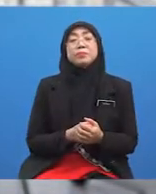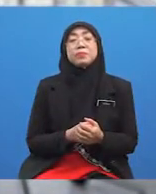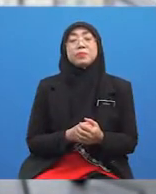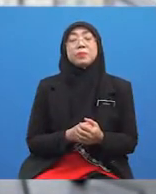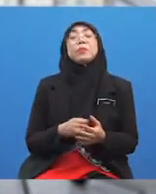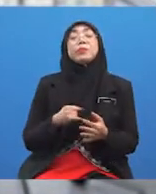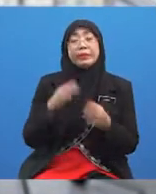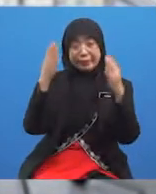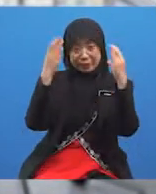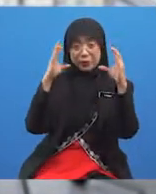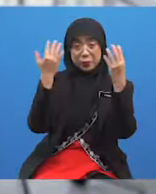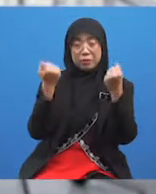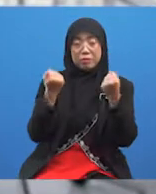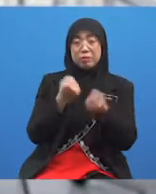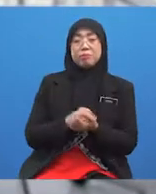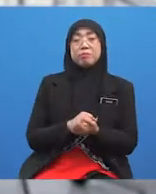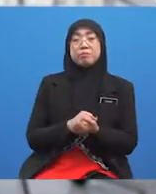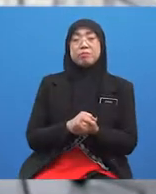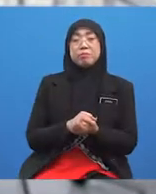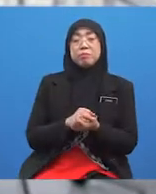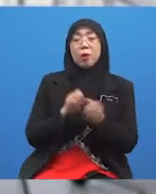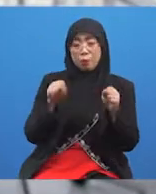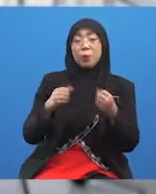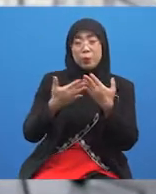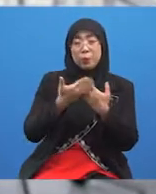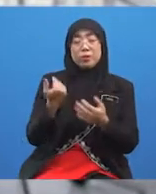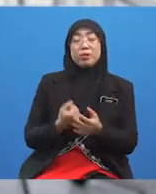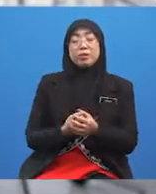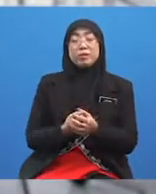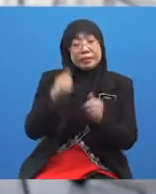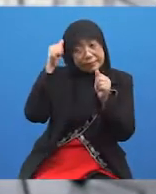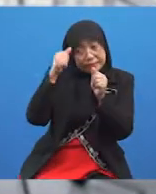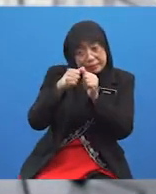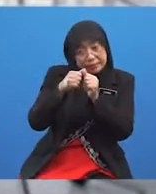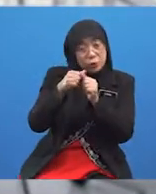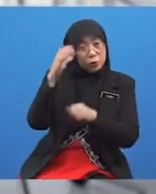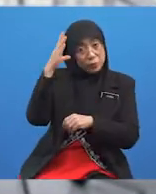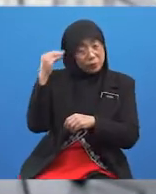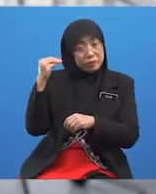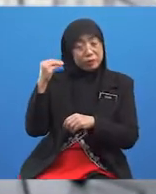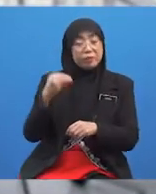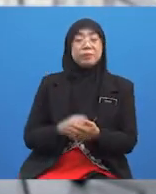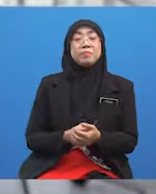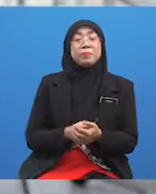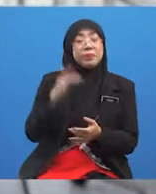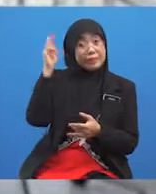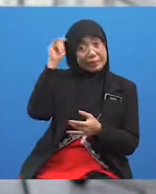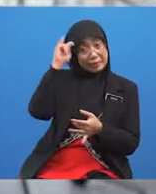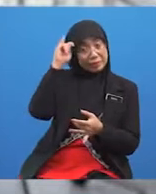Cikgu harap pelajar-pelajar semakin mudah mengingat fakta dengan menggunakan kaedah ini.